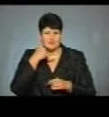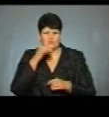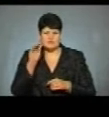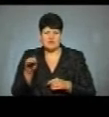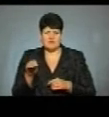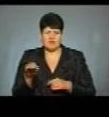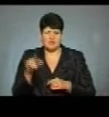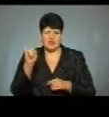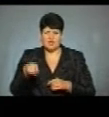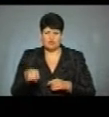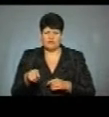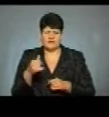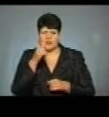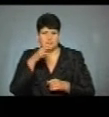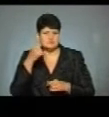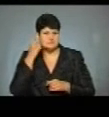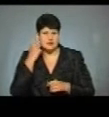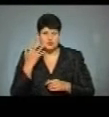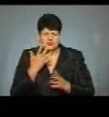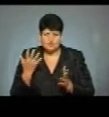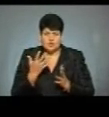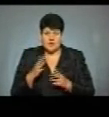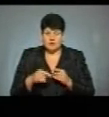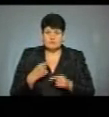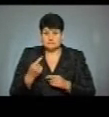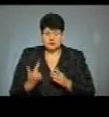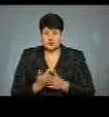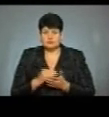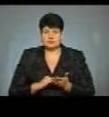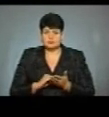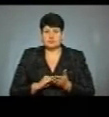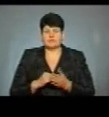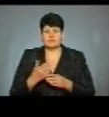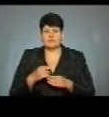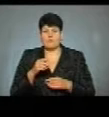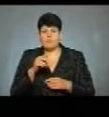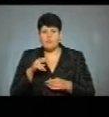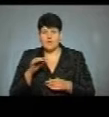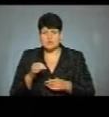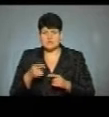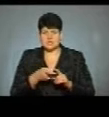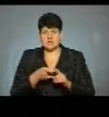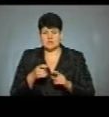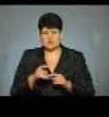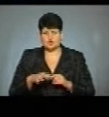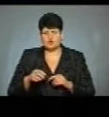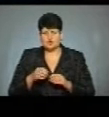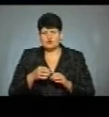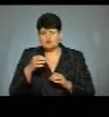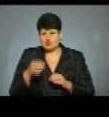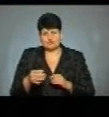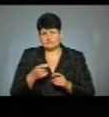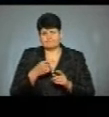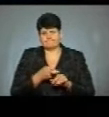зони. І він вже дзвонив, я вже не чула. А тоді за якийсь час я дзвоню знову до нього, він вже поза зоною. І вже більше зв'язку з дитиною ми не мали. Ріст